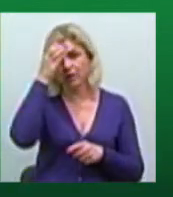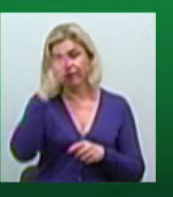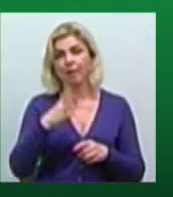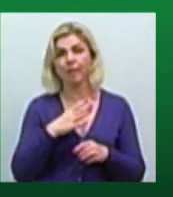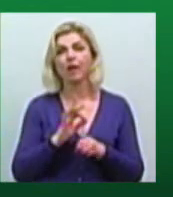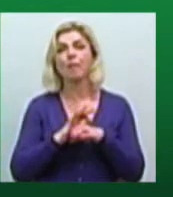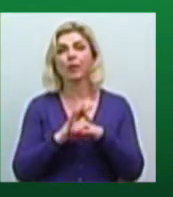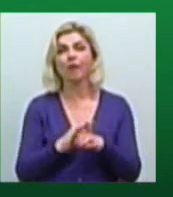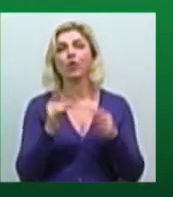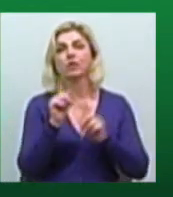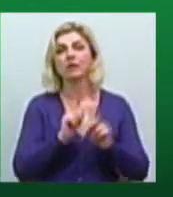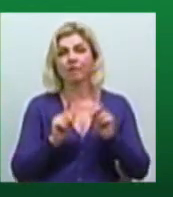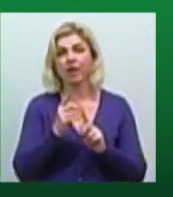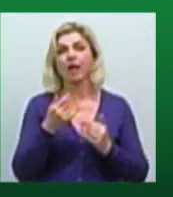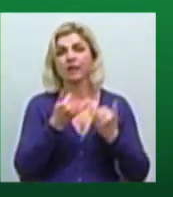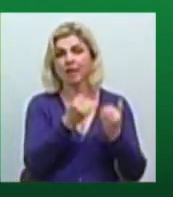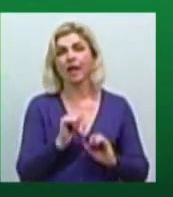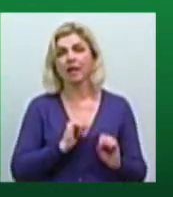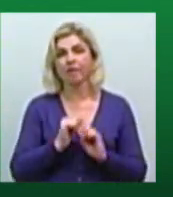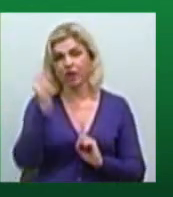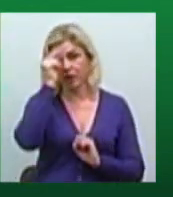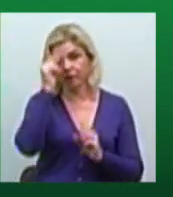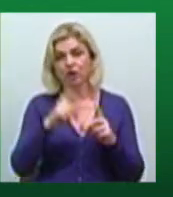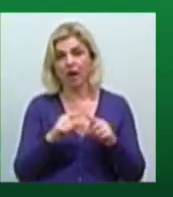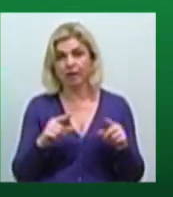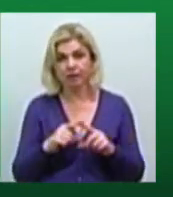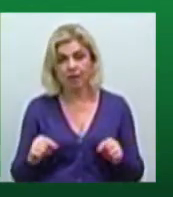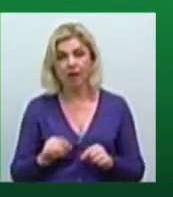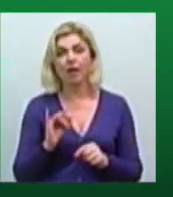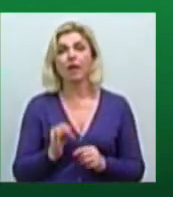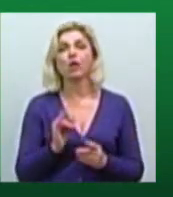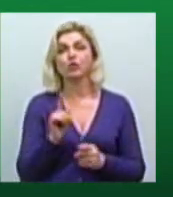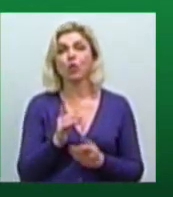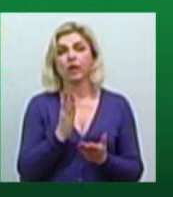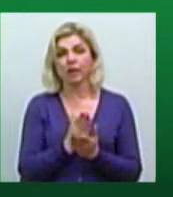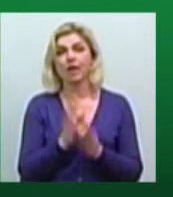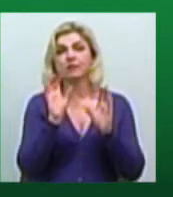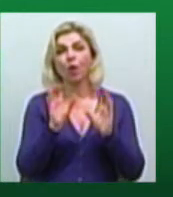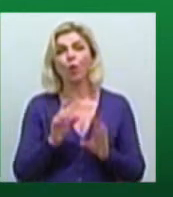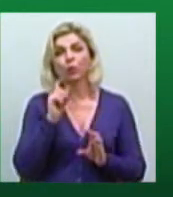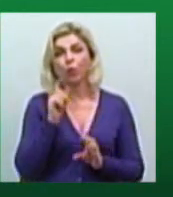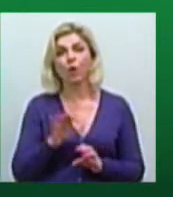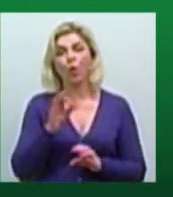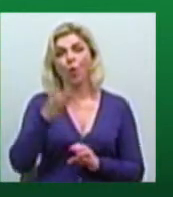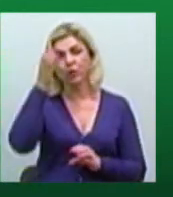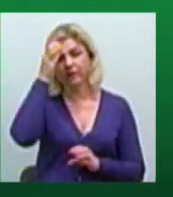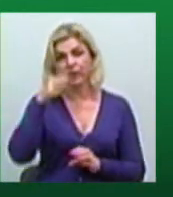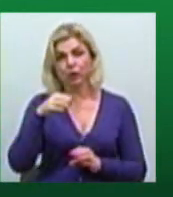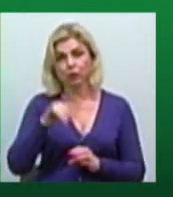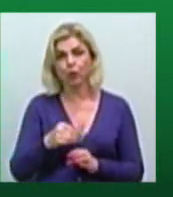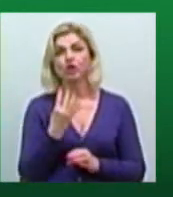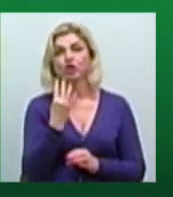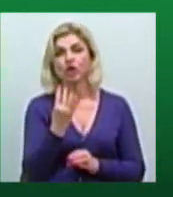для керівників навчальних закладів. І так як сьогодні є передбачено Законом України про освіту чотири